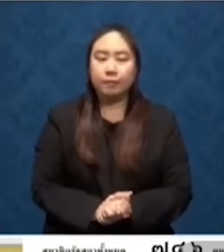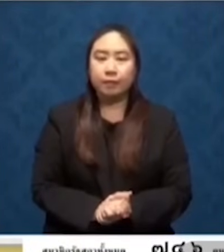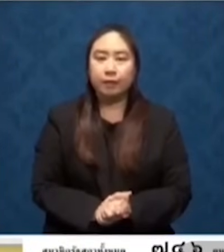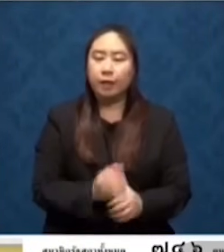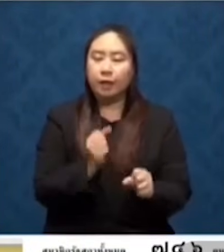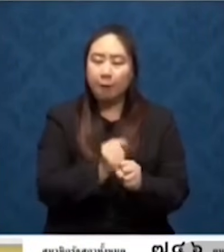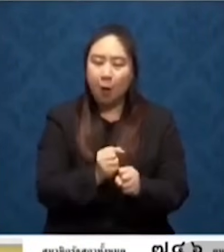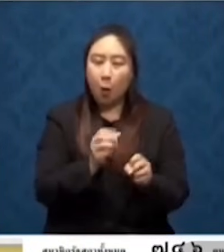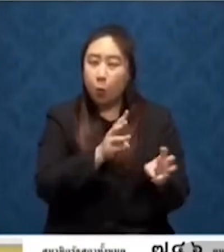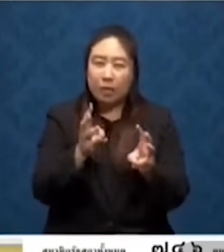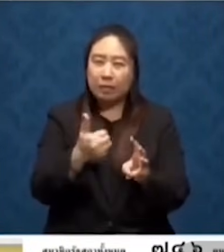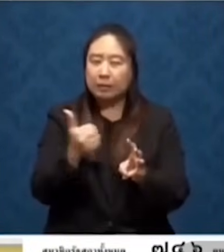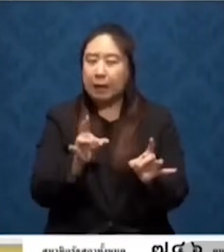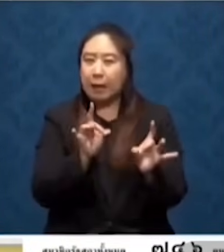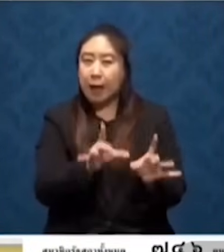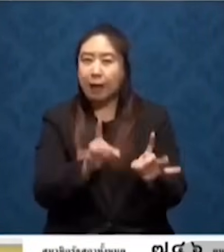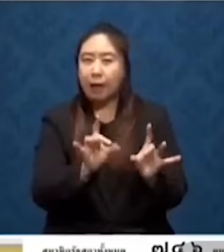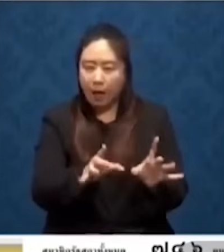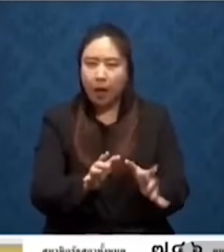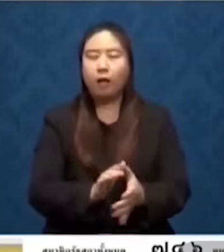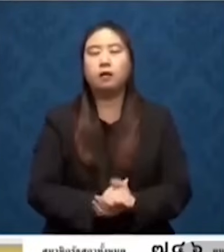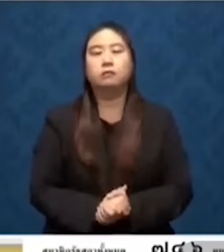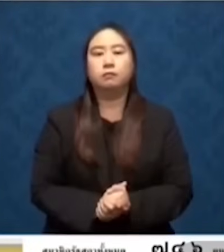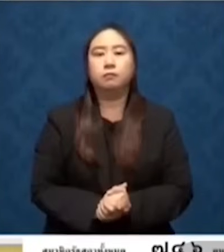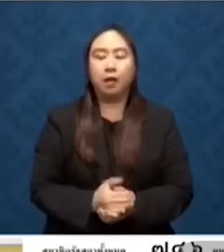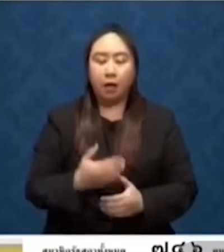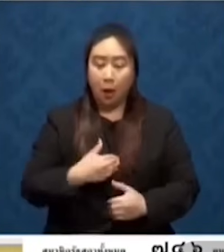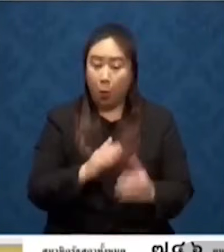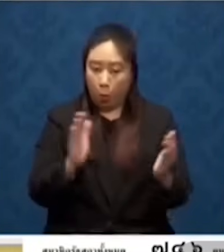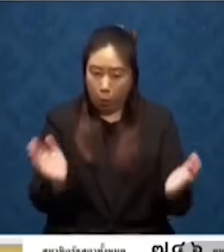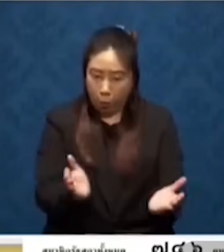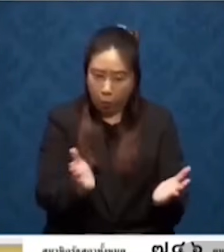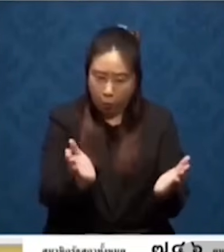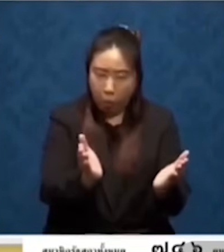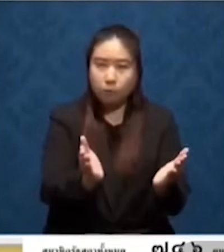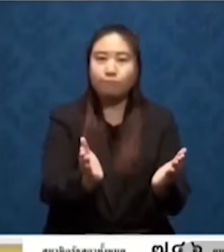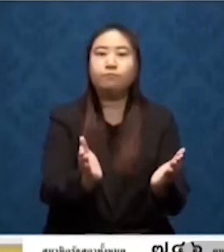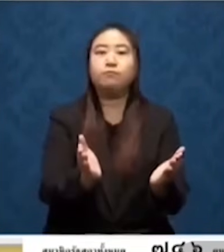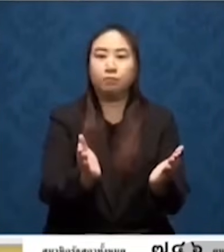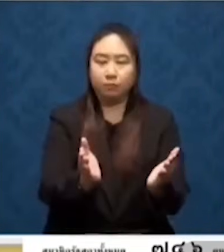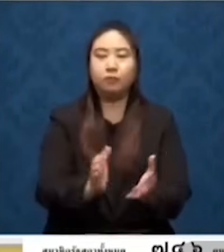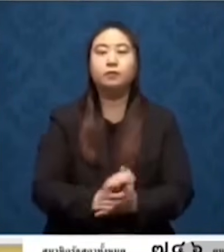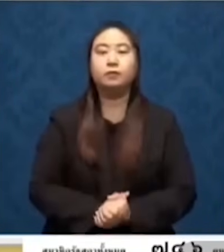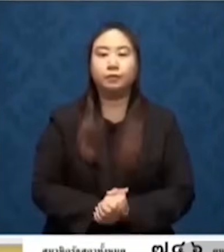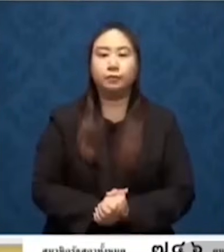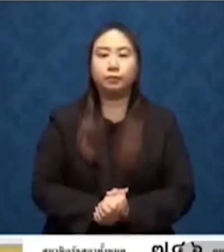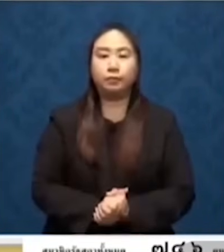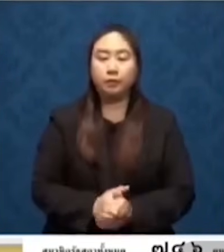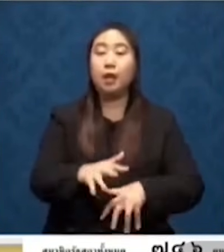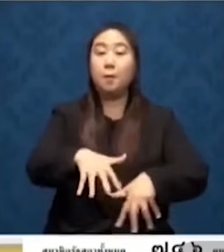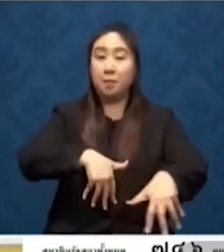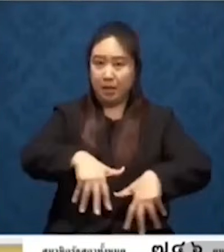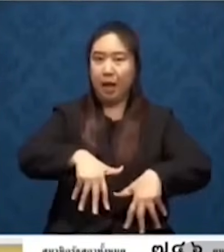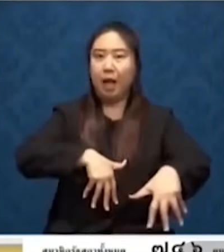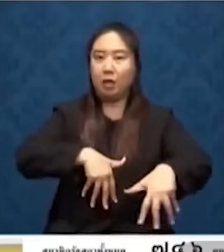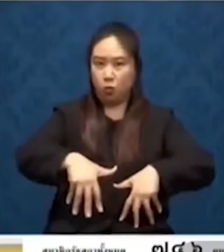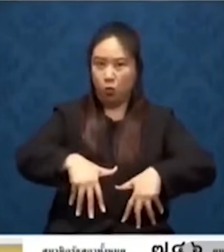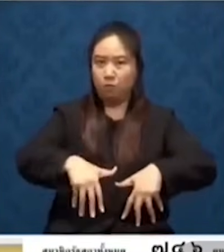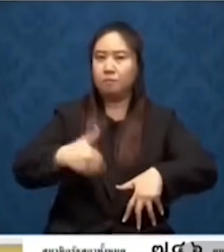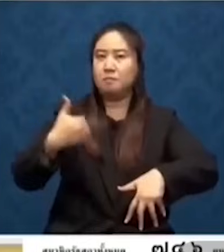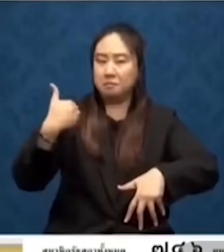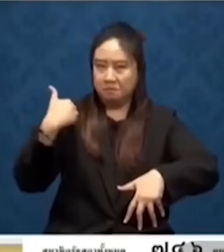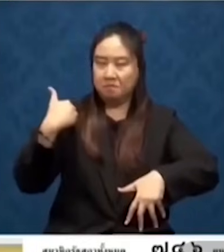อื่นผลของการรณรงค์ต้องกราบเรียนท่านประธานว่าประชาชนส่วนหนึ่งไม่น้อย